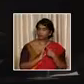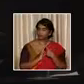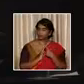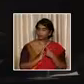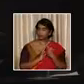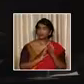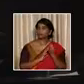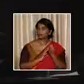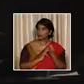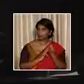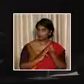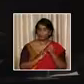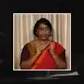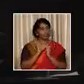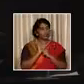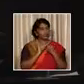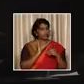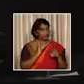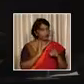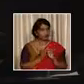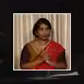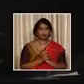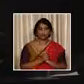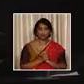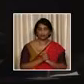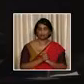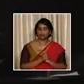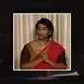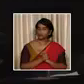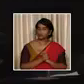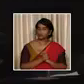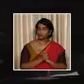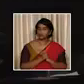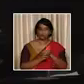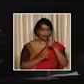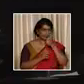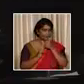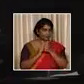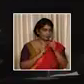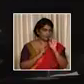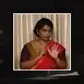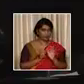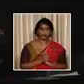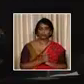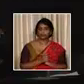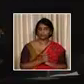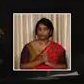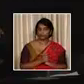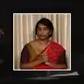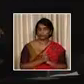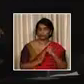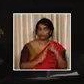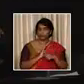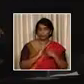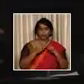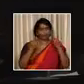கடன்கள் கடன்களில் உள்ள சீரின்மைகள் இந்த நாடு இவ்வளவு தூரம் வீழ்ச்சி அடைந்த நிலையில் இருந்து முன்னேற வேண்டிய